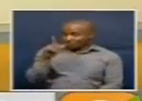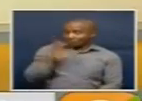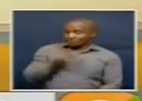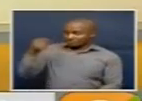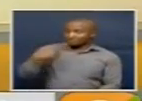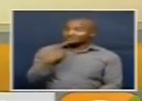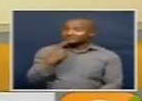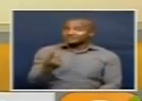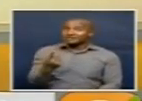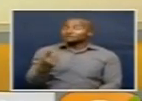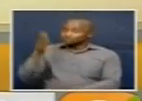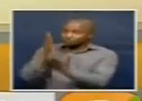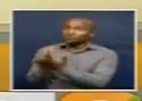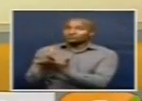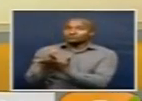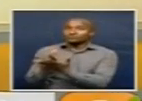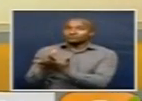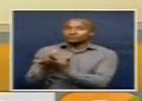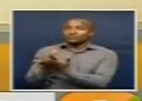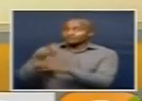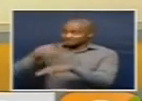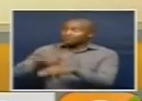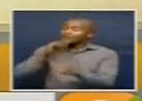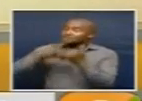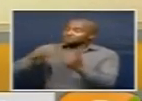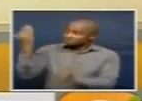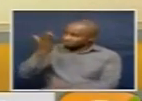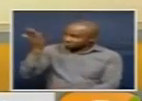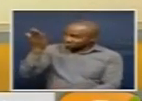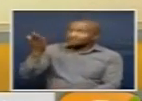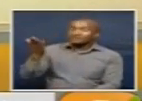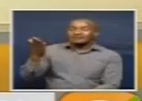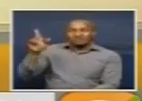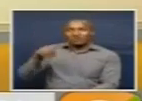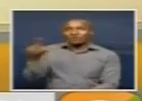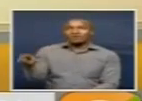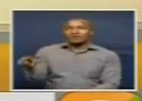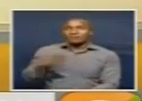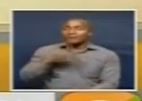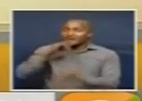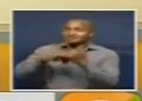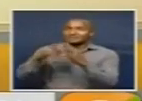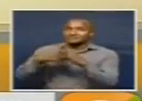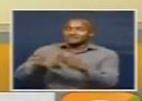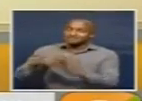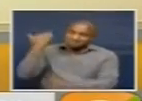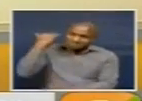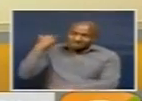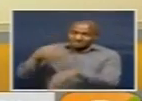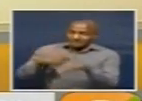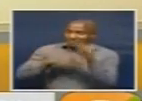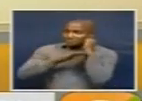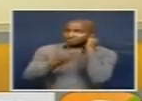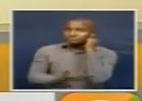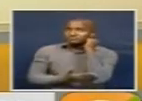ameandika akasema kwamba ni kweli na mwanamume anapotembea nje huathiri mwanamke. Mimi mume wangu alianza affair nikiwa na mimba.